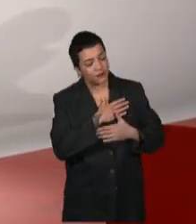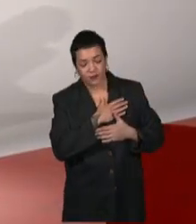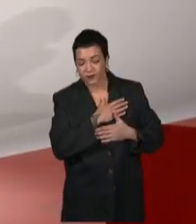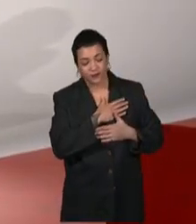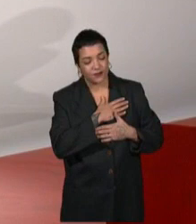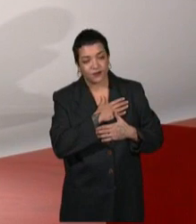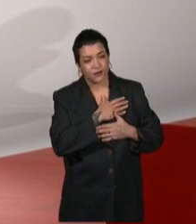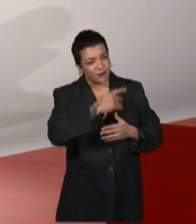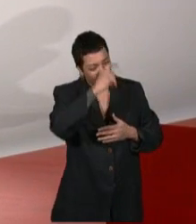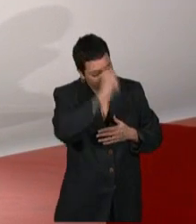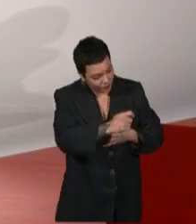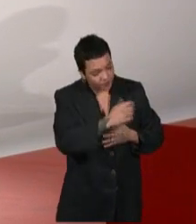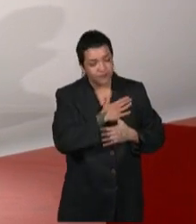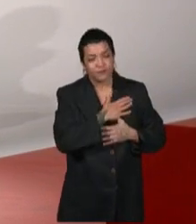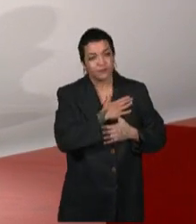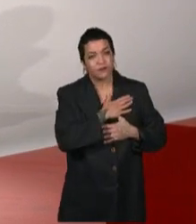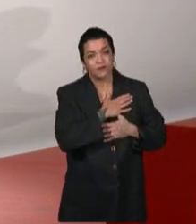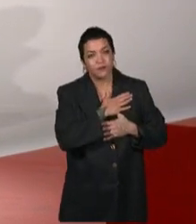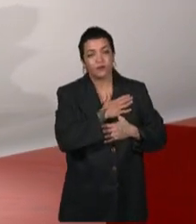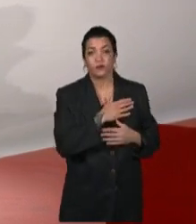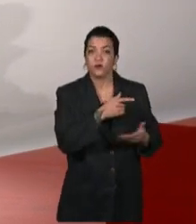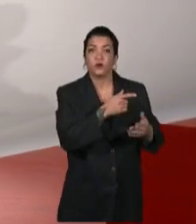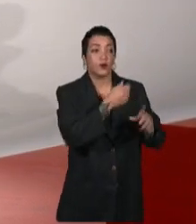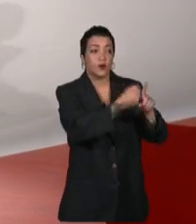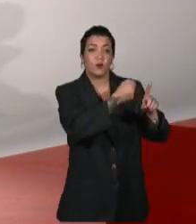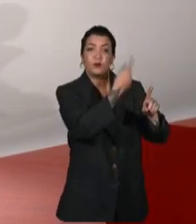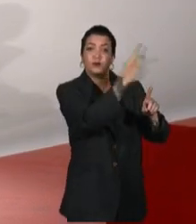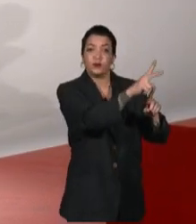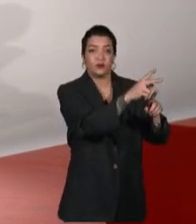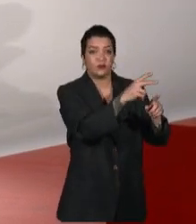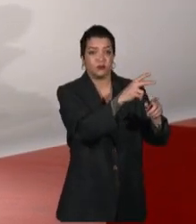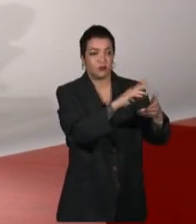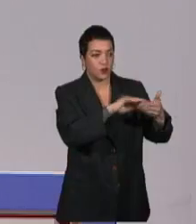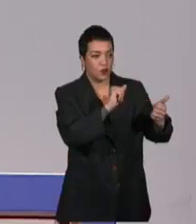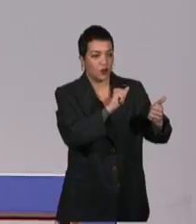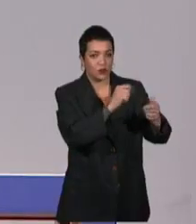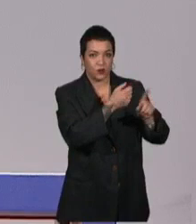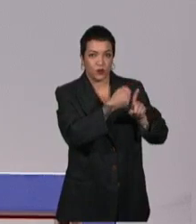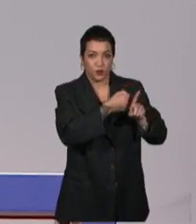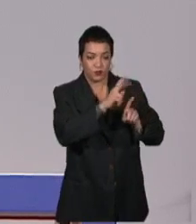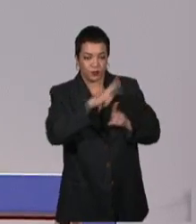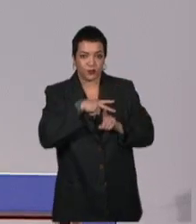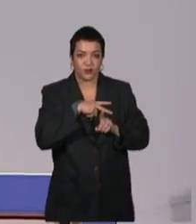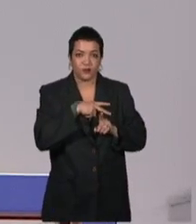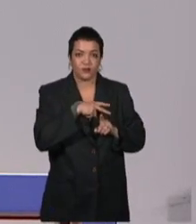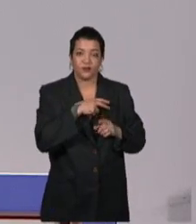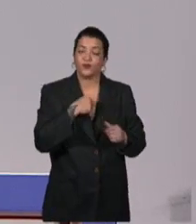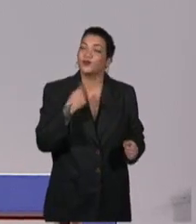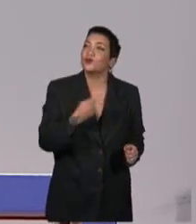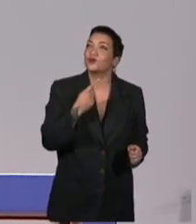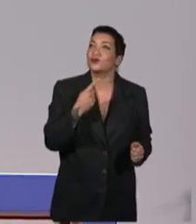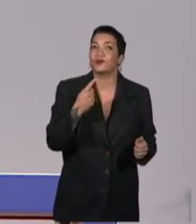une infinie reconnaissance. Ses combats sont devenus les miens et j'ai, où qu'elle soit, une